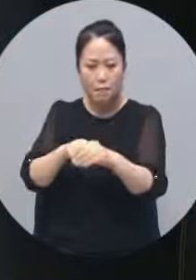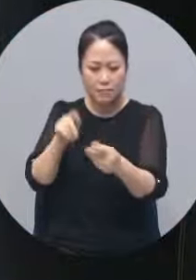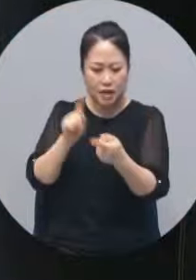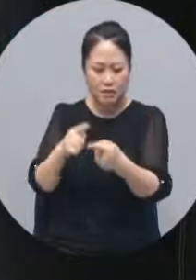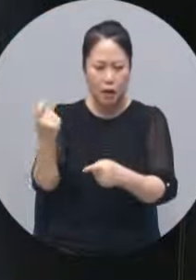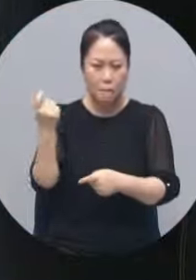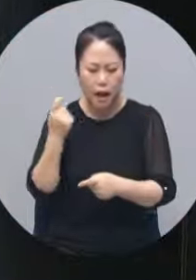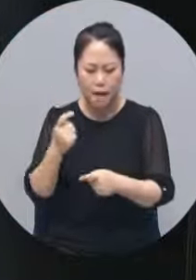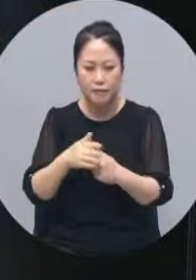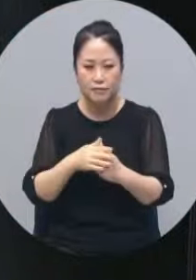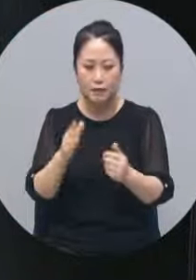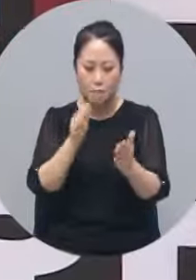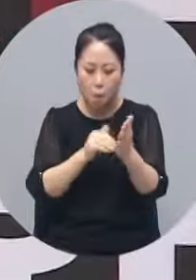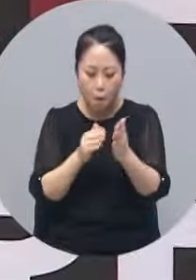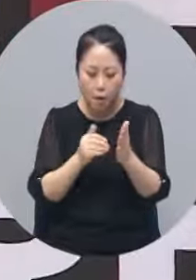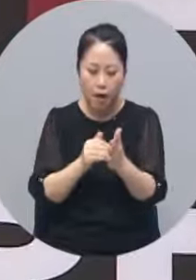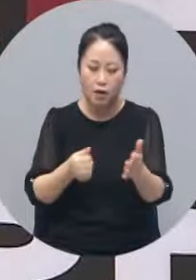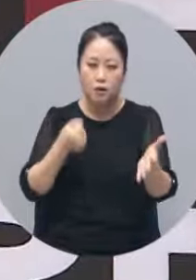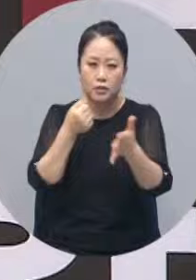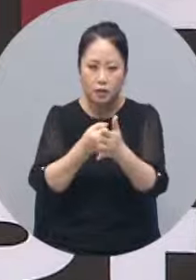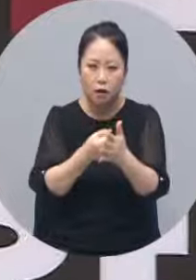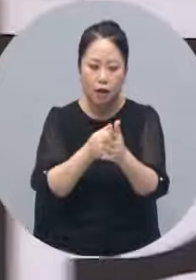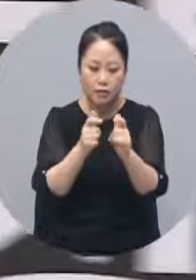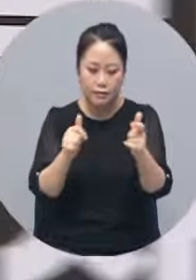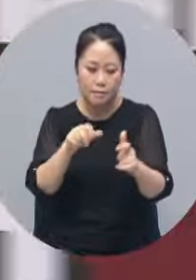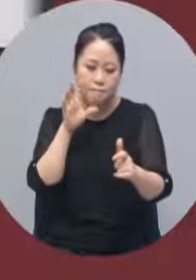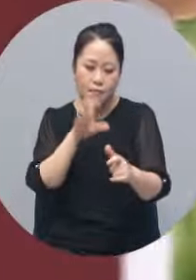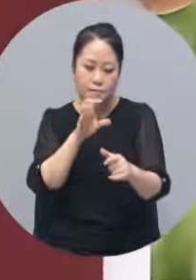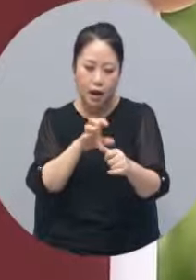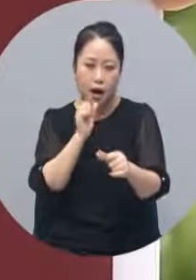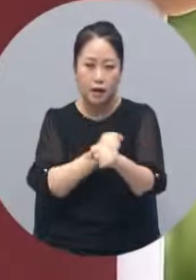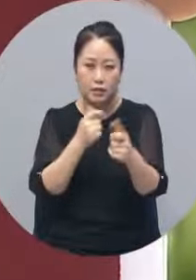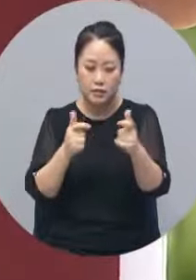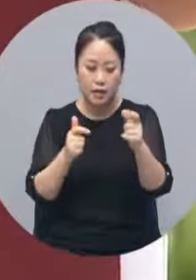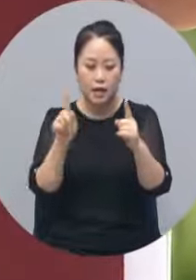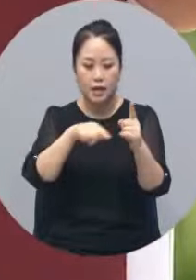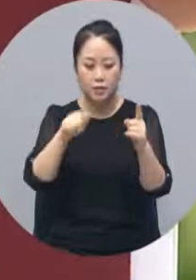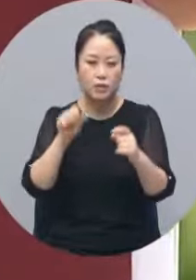혈세 낭비를 규탄하는 1인 시위를 벌였습니다. MBC 뉴스 정은주입니다.